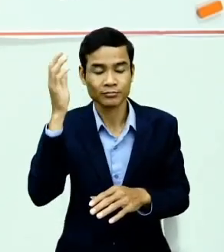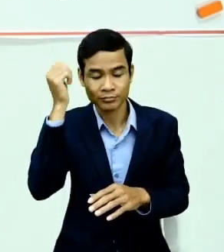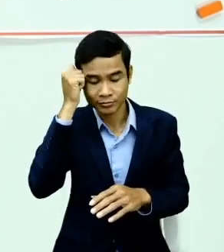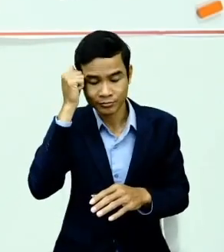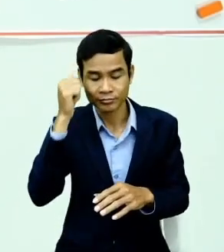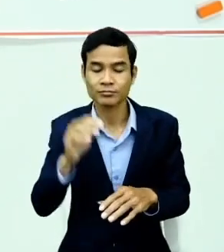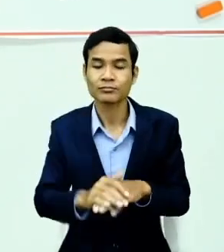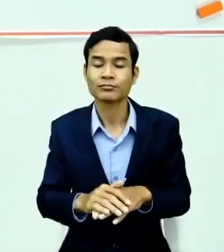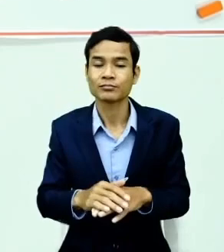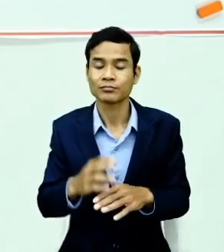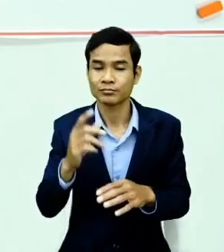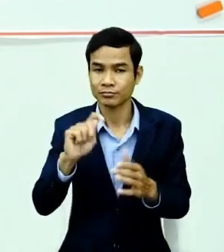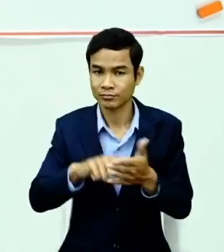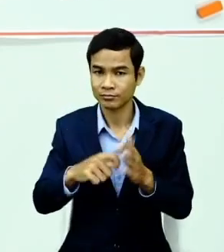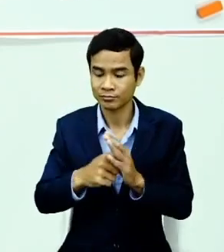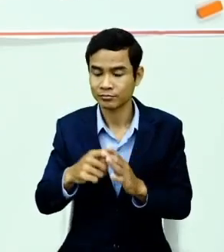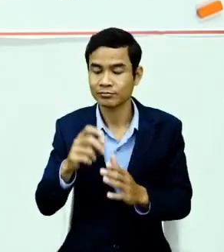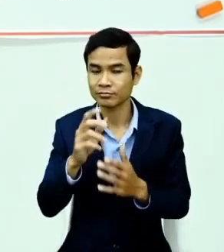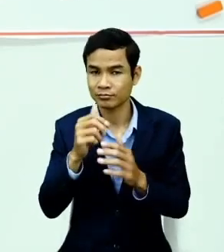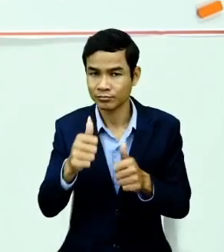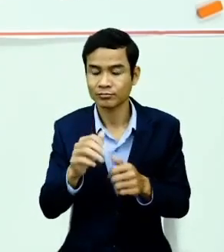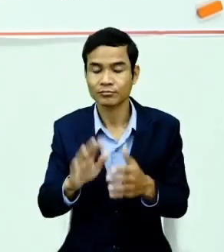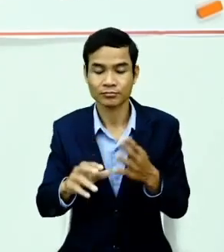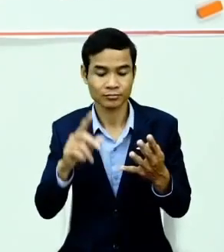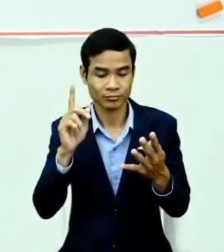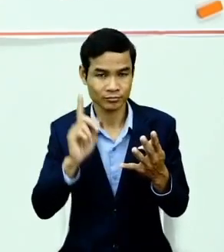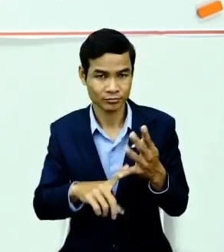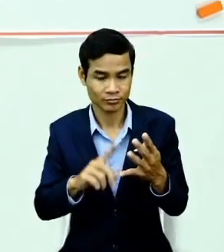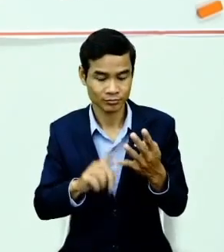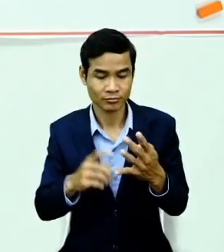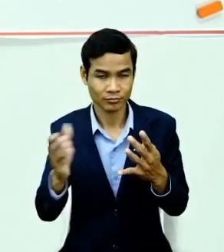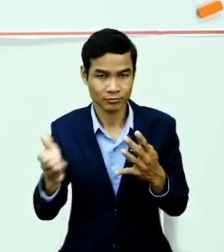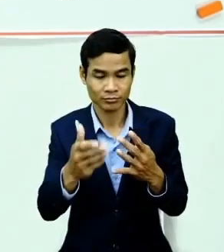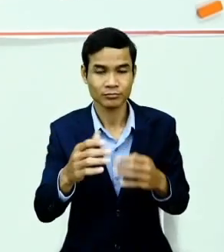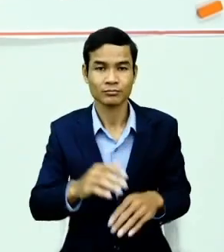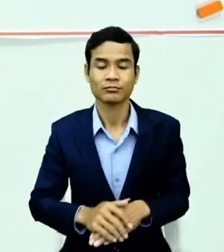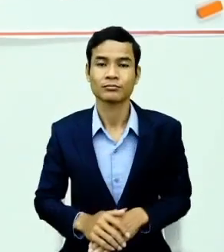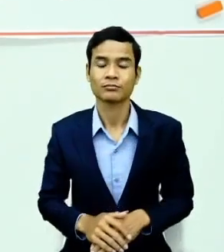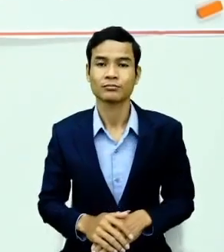chám chà khlâm xa rồi bỏ dựng màn lọ tỏ bánh to tới xâm nô tị bốn